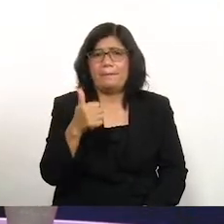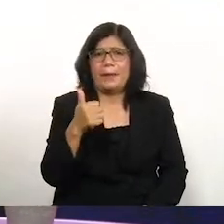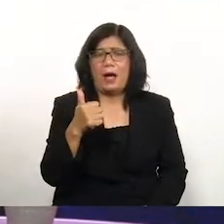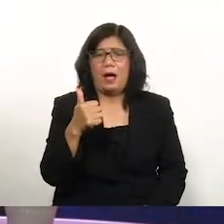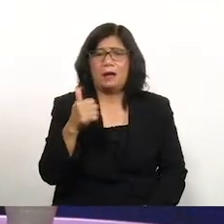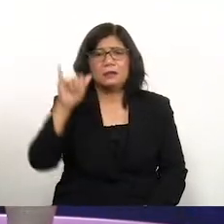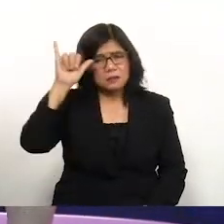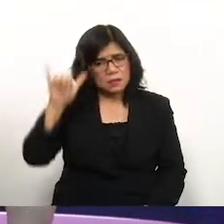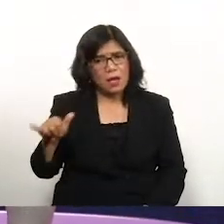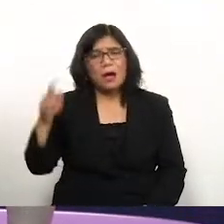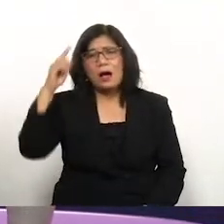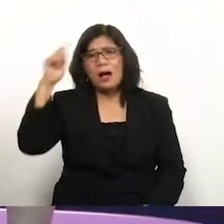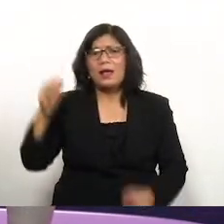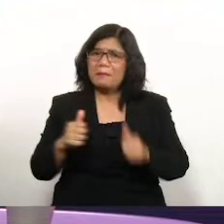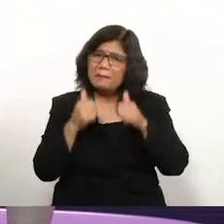alabait